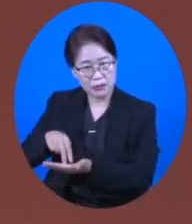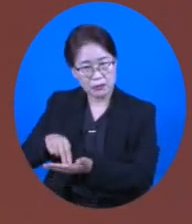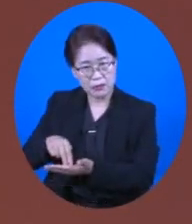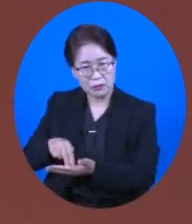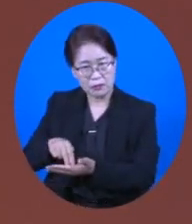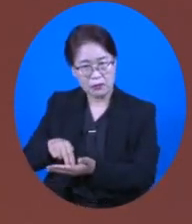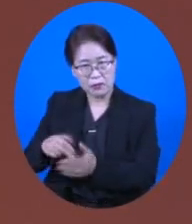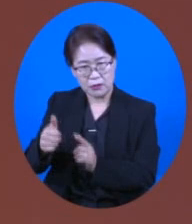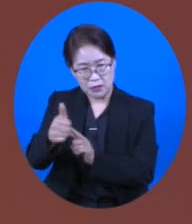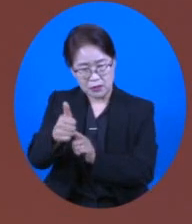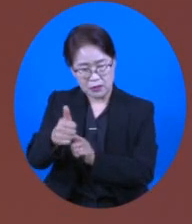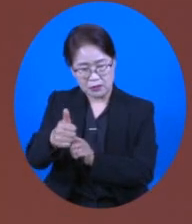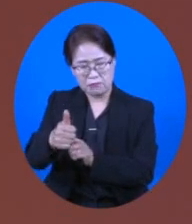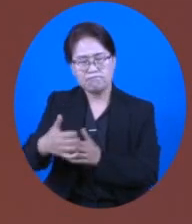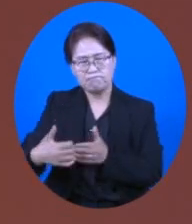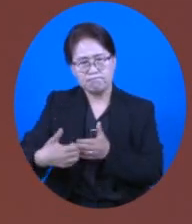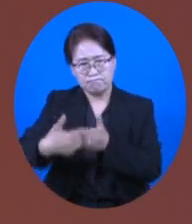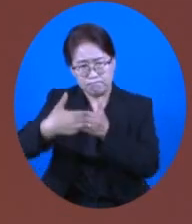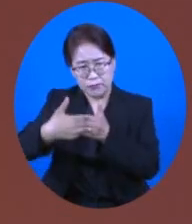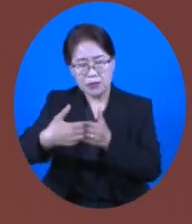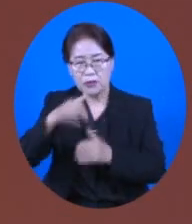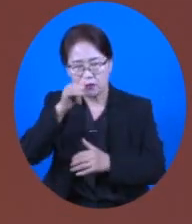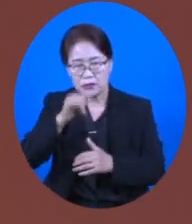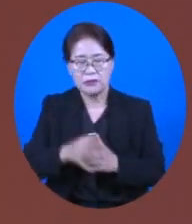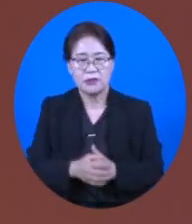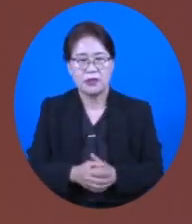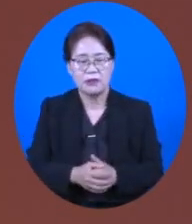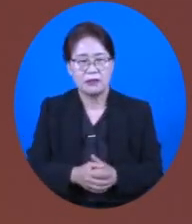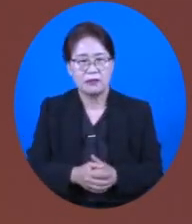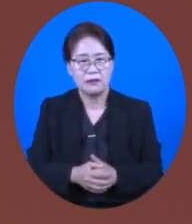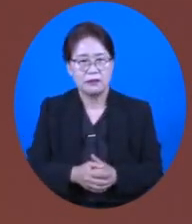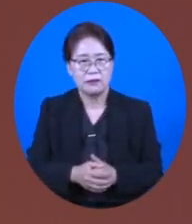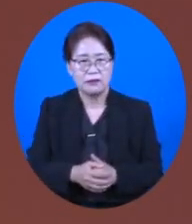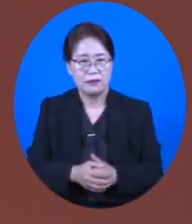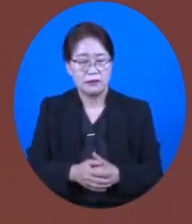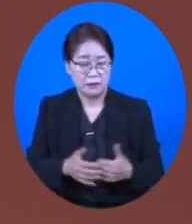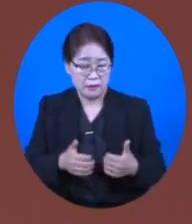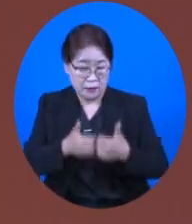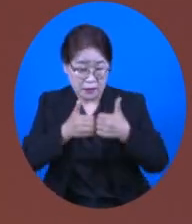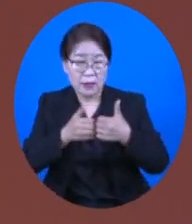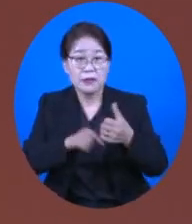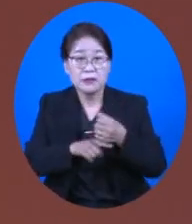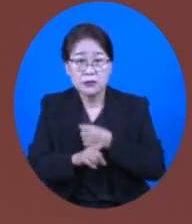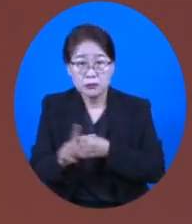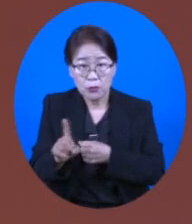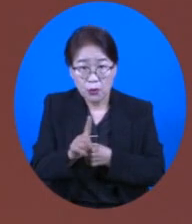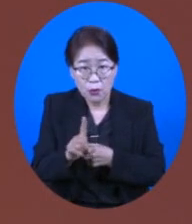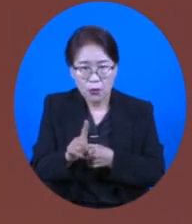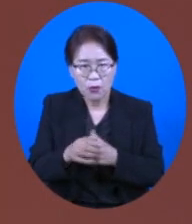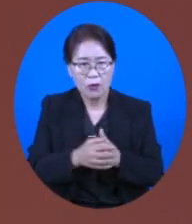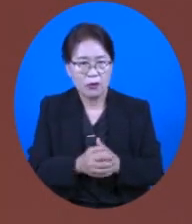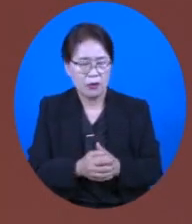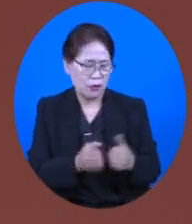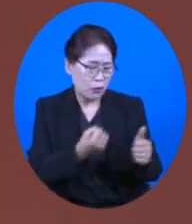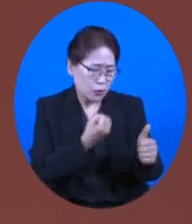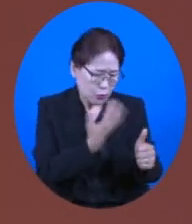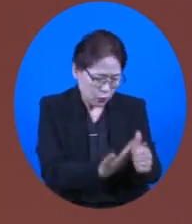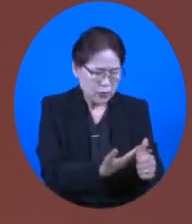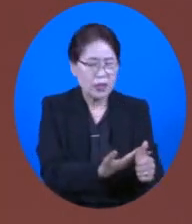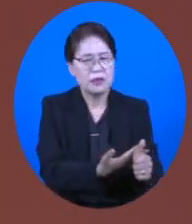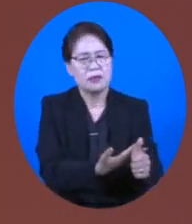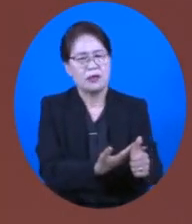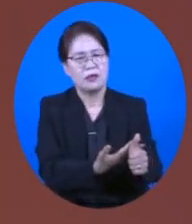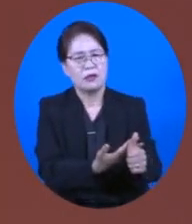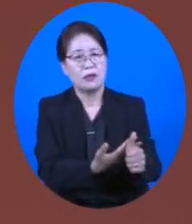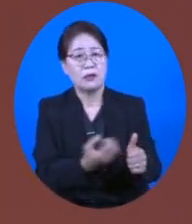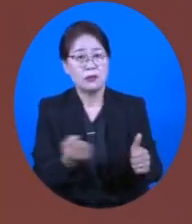여호수아를 대적을 하고 있습니다. 자, 여기서 대적한다는 말이 무슨 말인가 하면 고소한다, 고발한다, 또